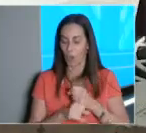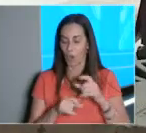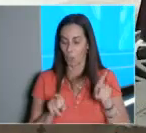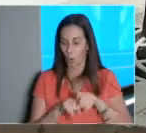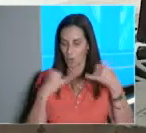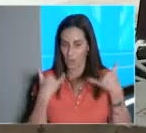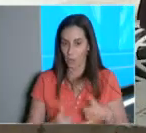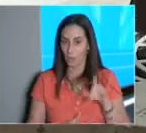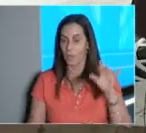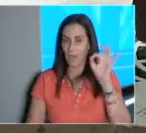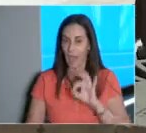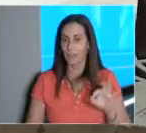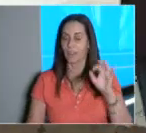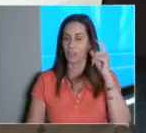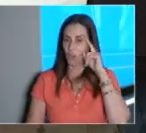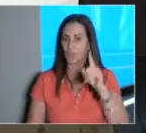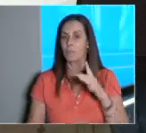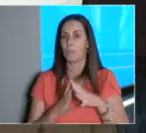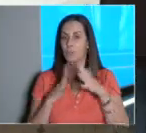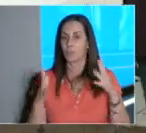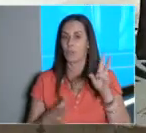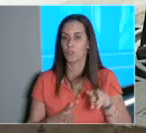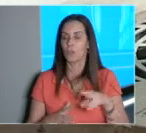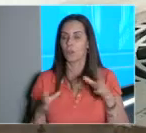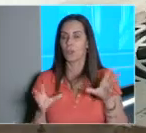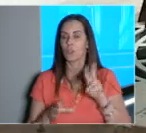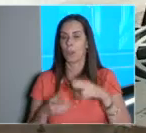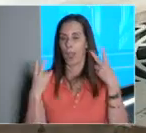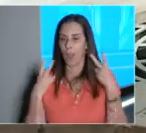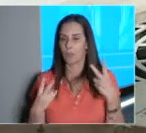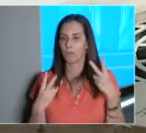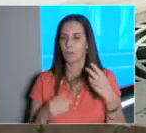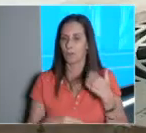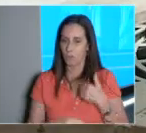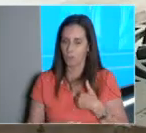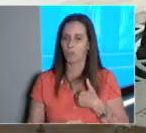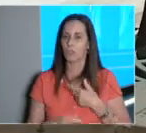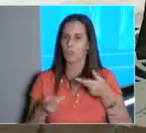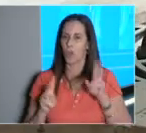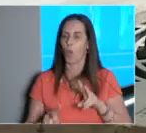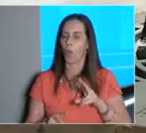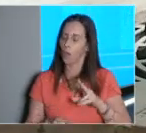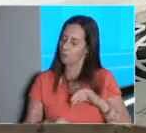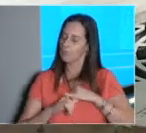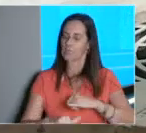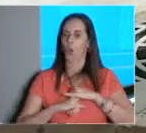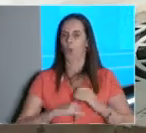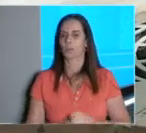היום. אוקיי. אבל עדיין אני חושבת בגדול, יש שם ערכים שאני יכולה להזדהות